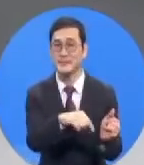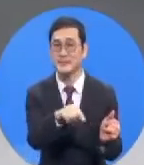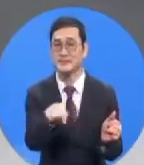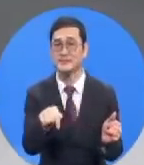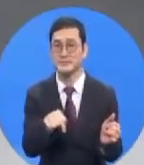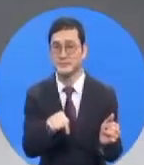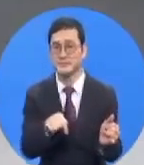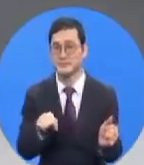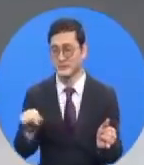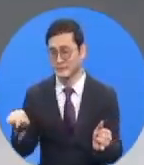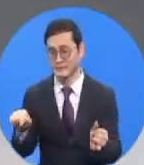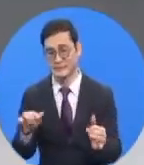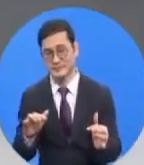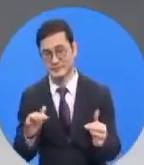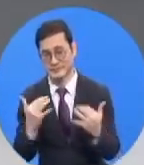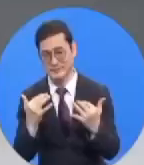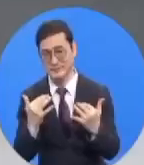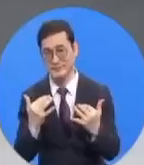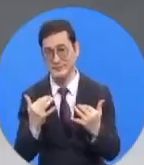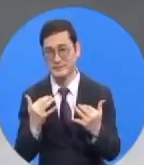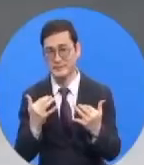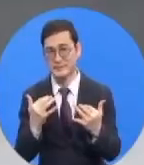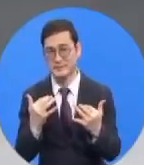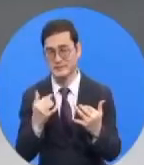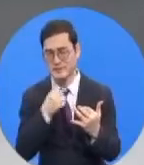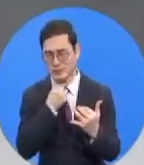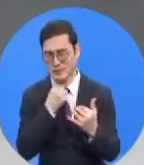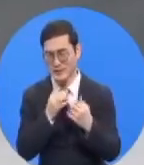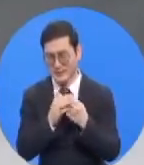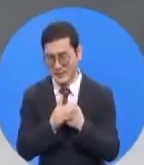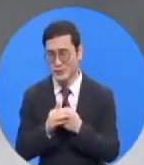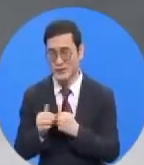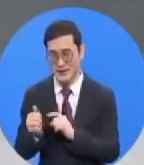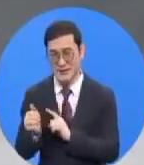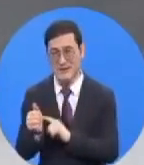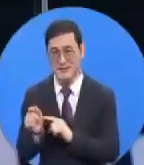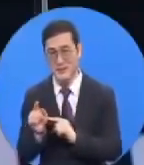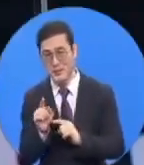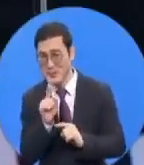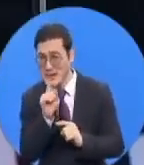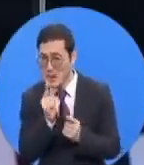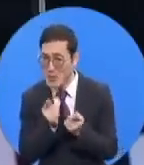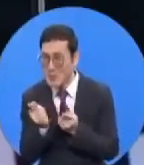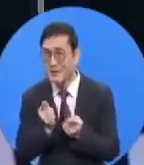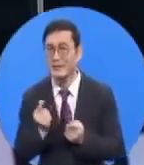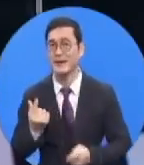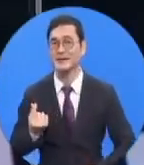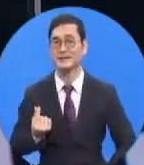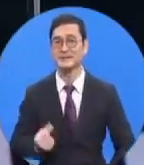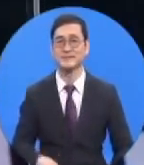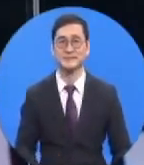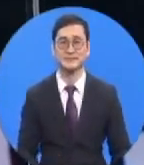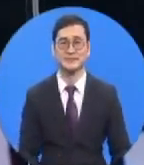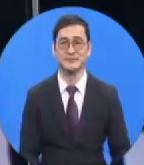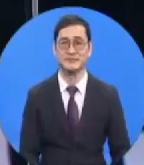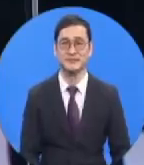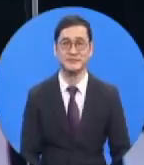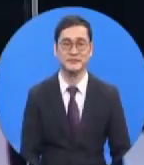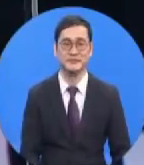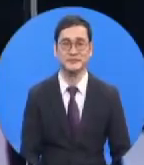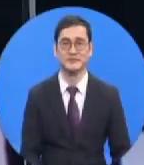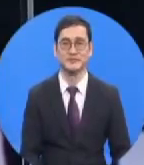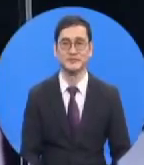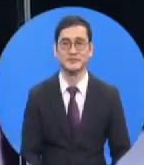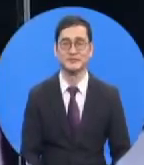문을 두들기는 효과도 혹시 노리진 않았을까 이런 생각도 들어요. 그게 저는 반사 이익이라고 보여져요. 충분히 가능하다고 네. 저는 보거든요. 이게 무슨 말이냐면 잘